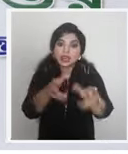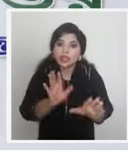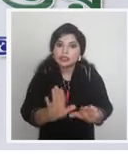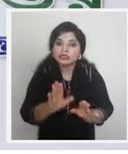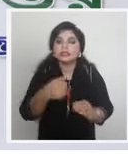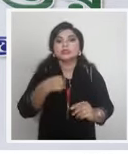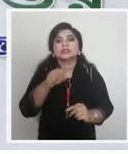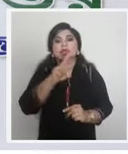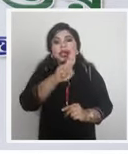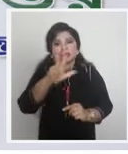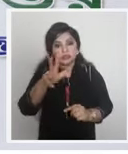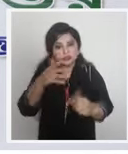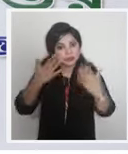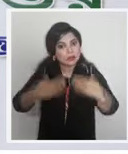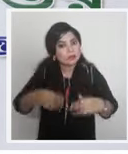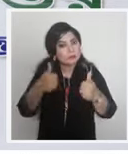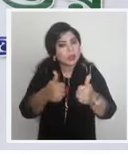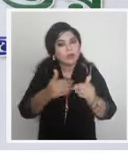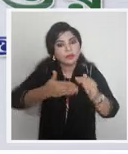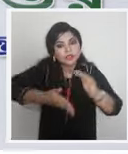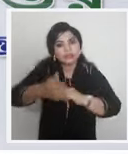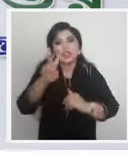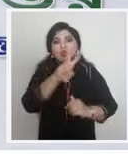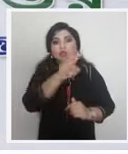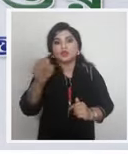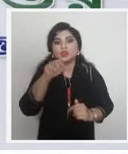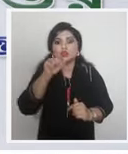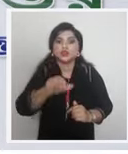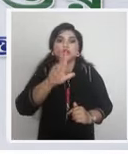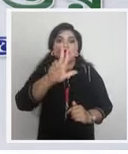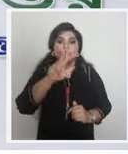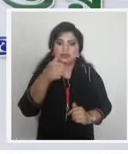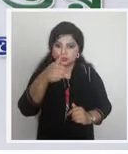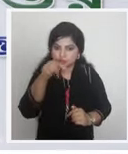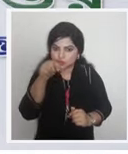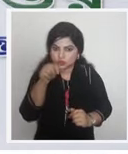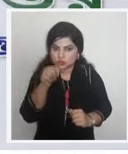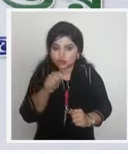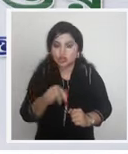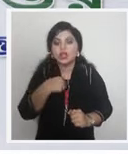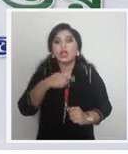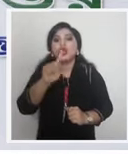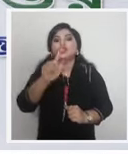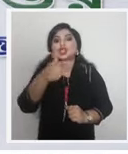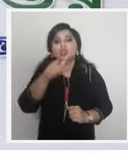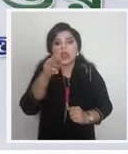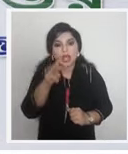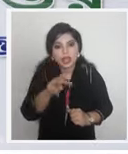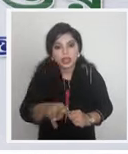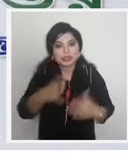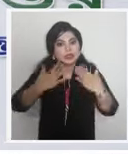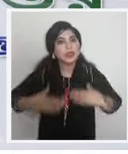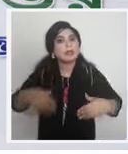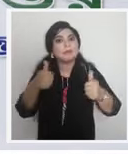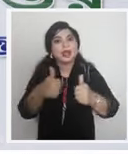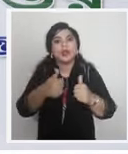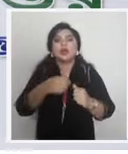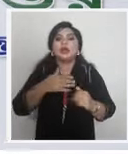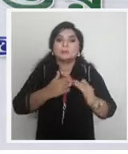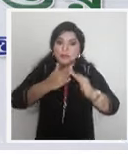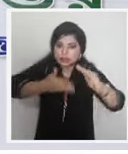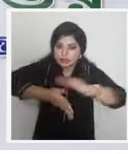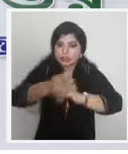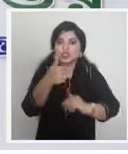24 ঘন্টা আইসোলেশনে 718 জন এবং 24 ঘন্টা আইসোলেশন থেকে ছাড় পেয়েছেন 268 জন। এ